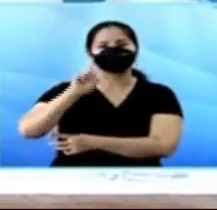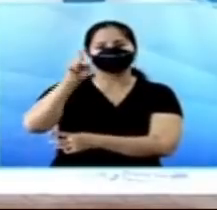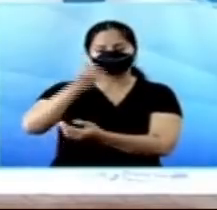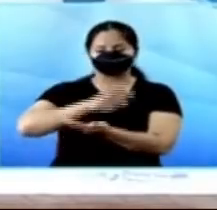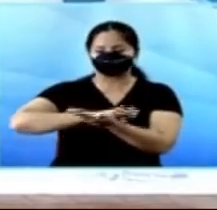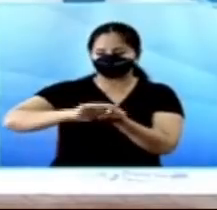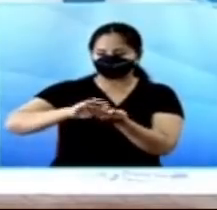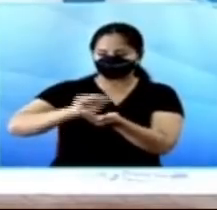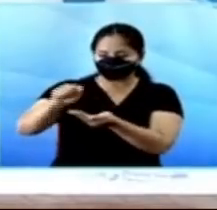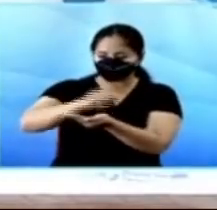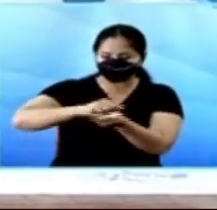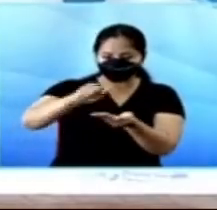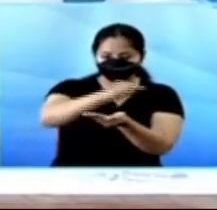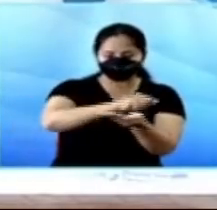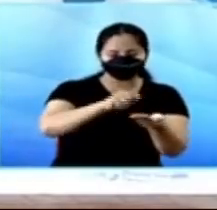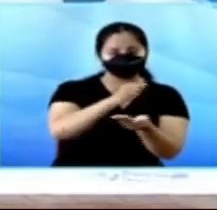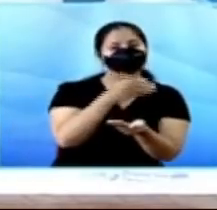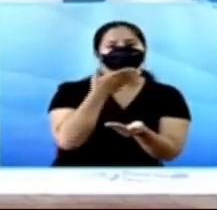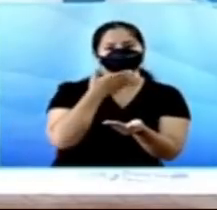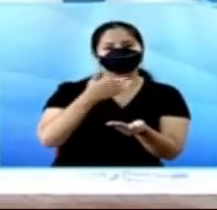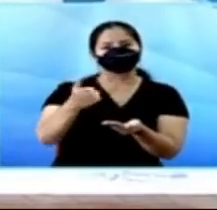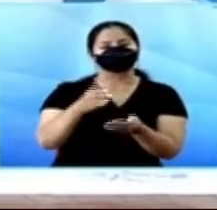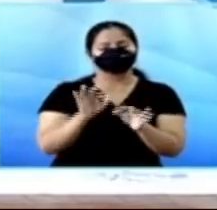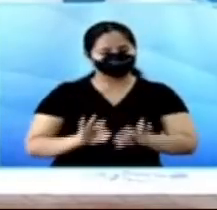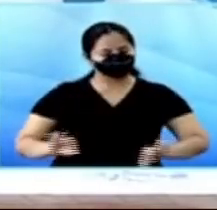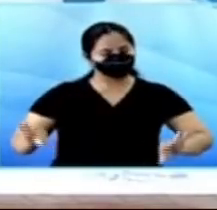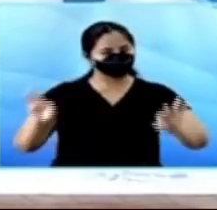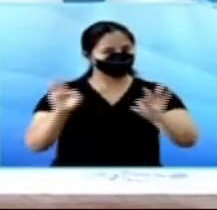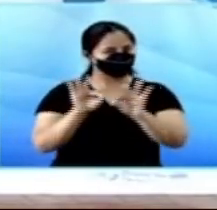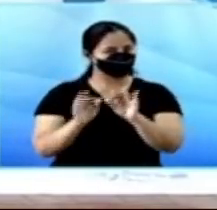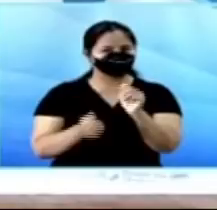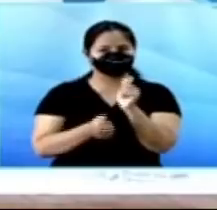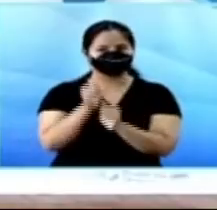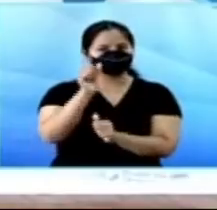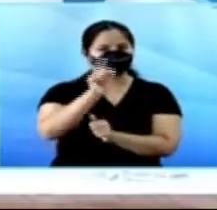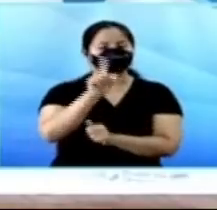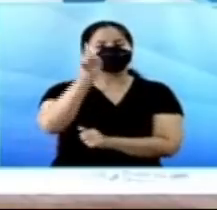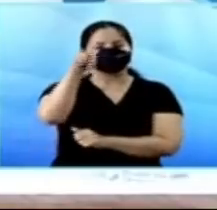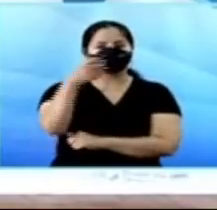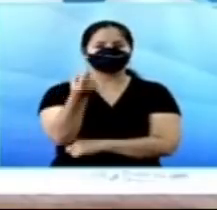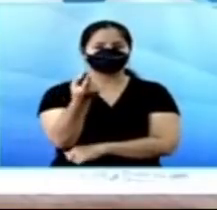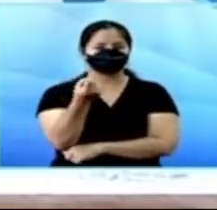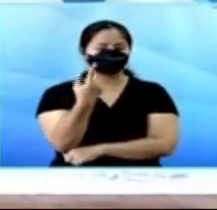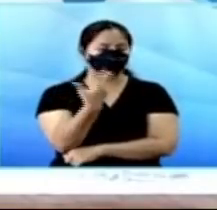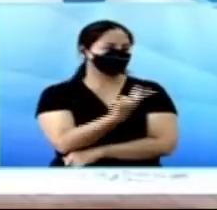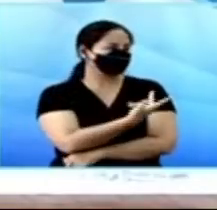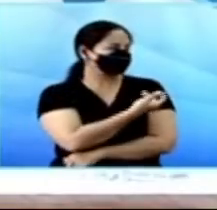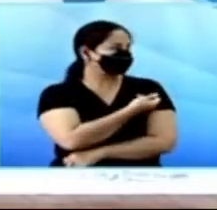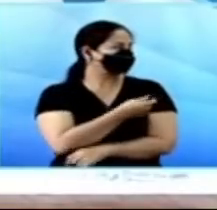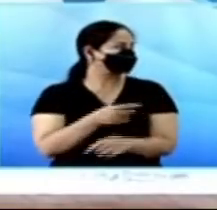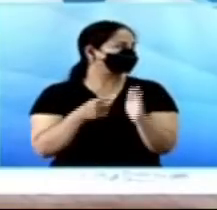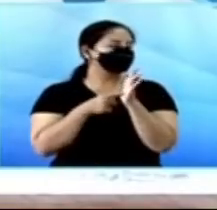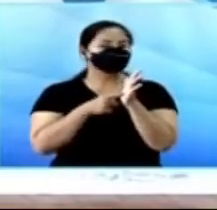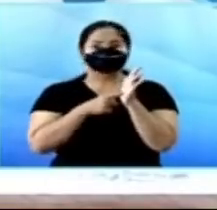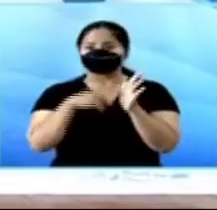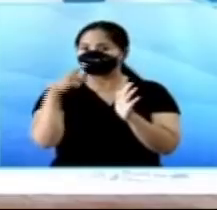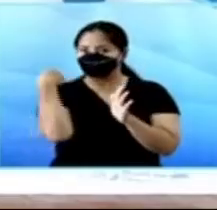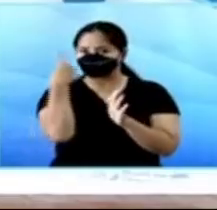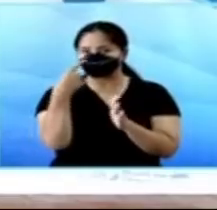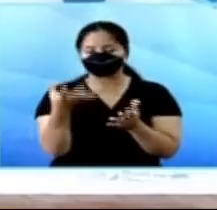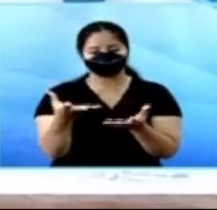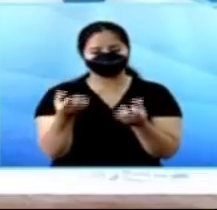ก็อีกประการหนึ่งที่สำคัญที่สุดแม้นให้ฮีบฮ้อนไปรับวัคซีนถ้าผู้ใดยังไม่ทันได้